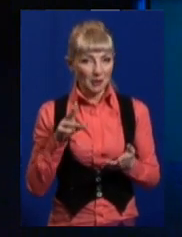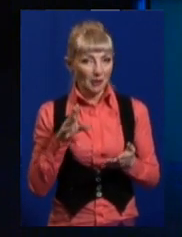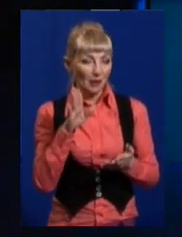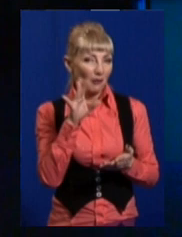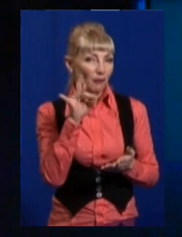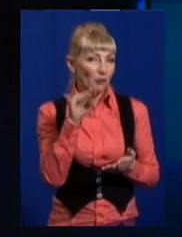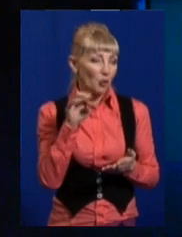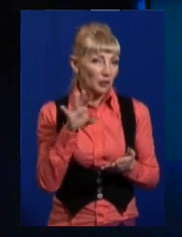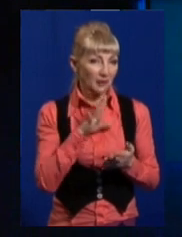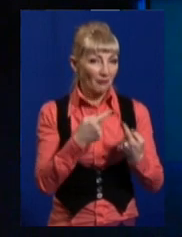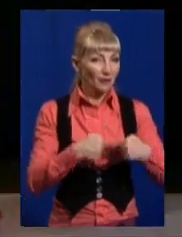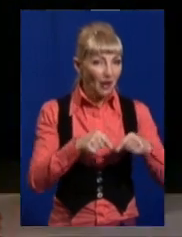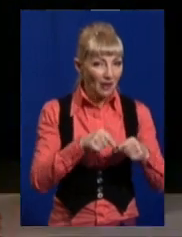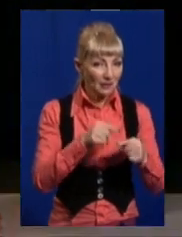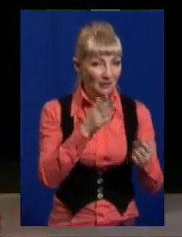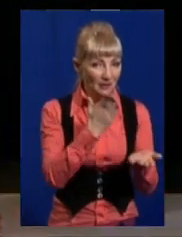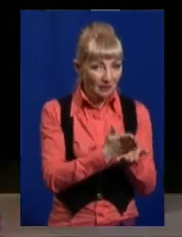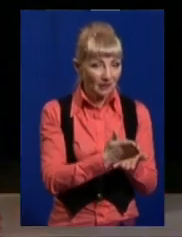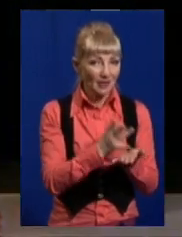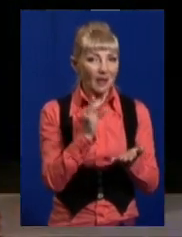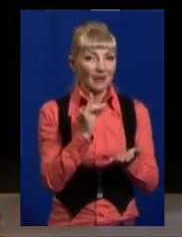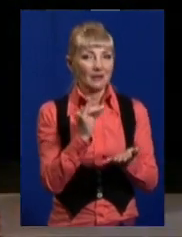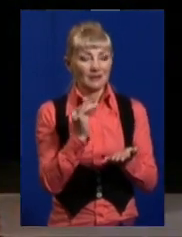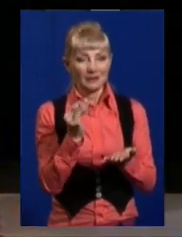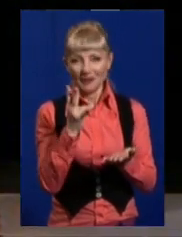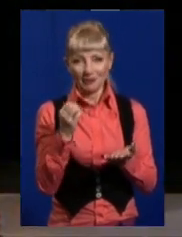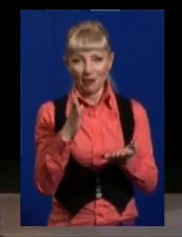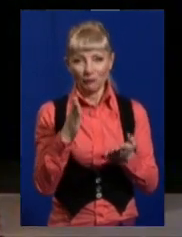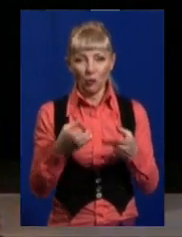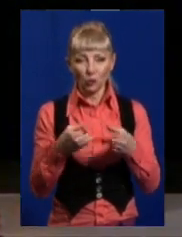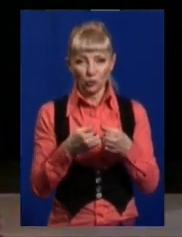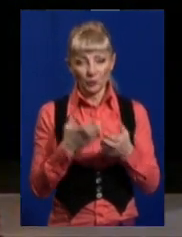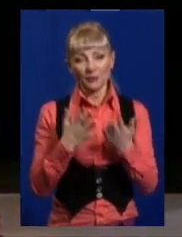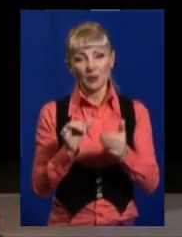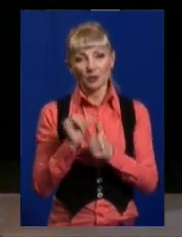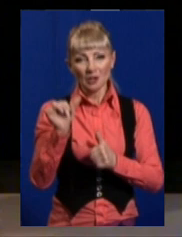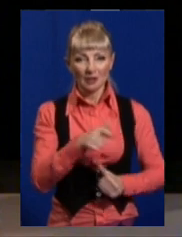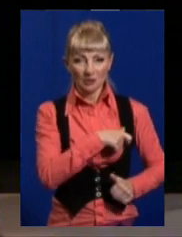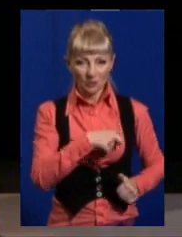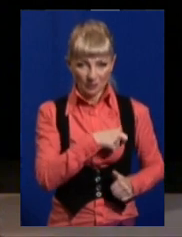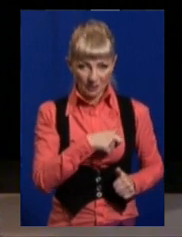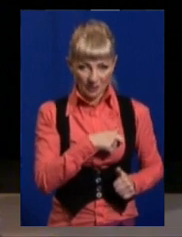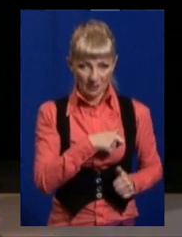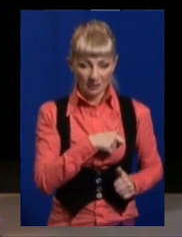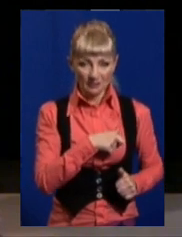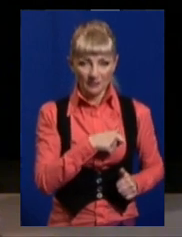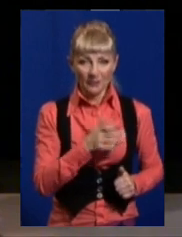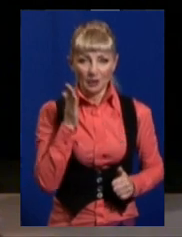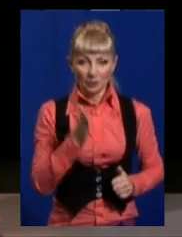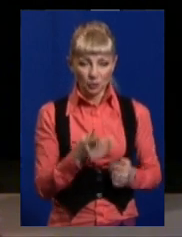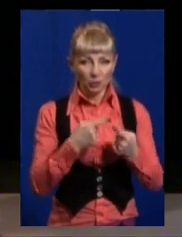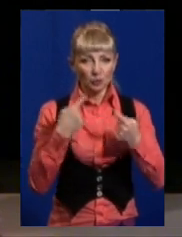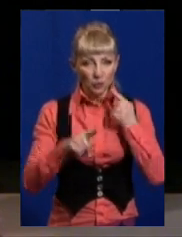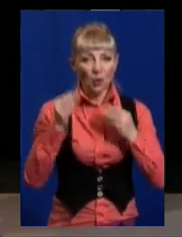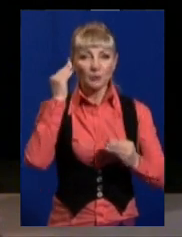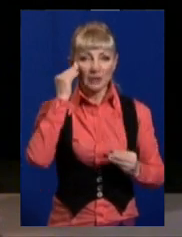вам більше скажу, що навіть якщо у окремого депутата, навіть не у фракції, окремого депутата буде інша